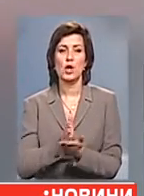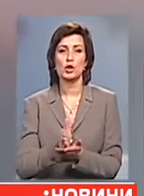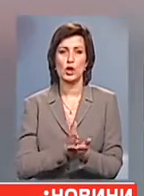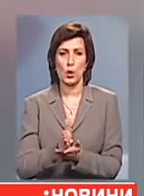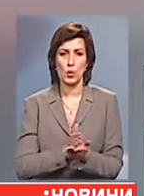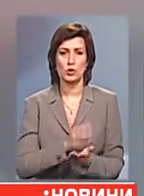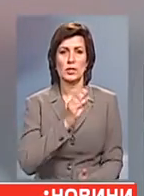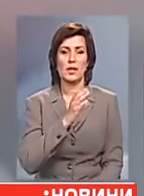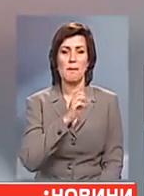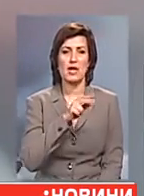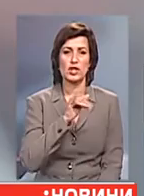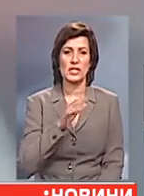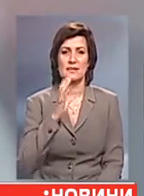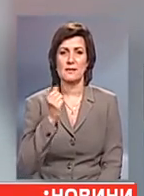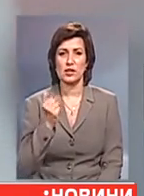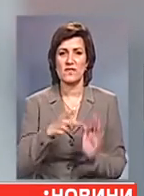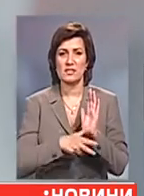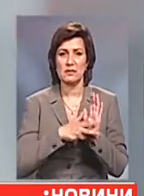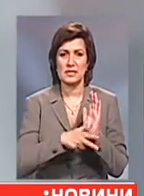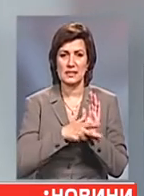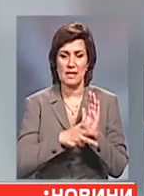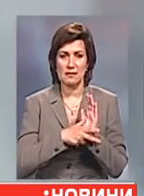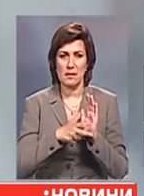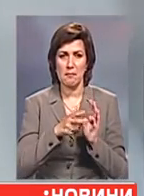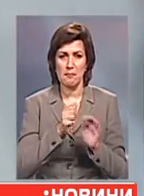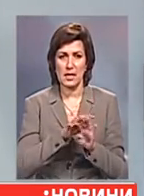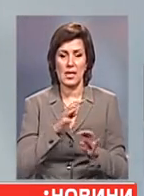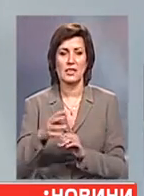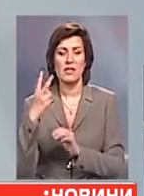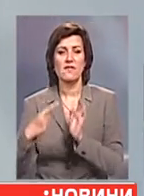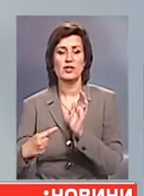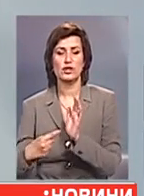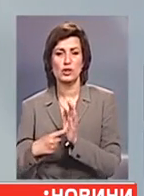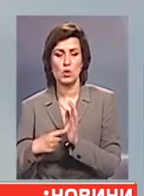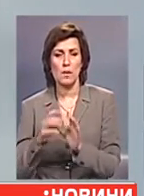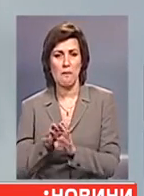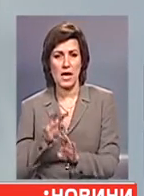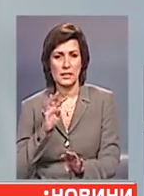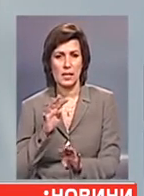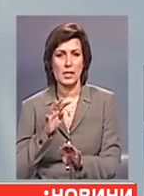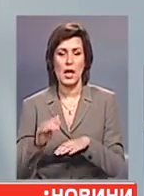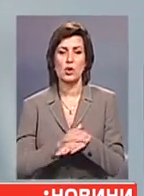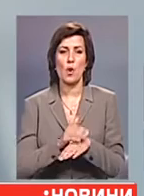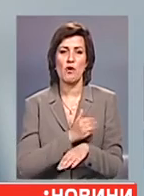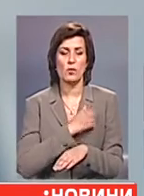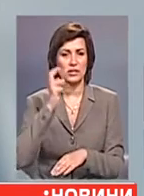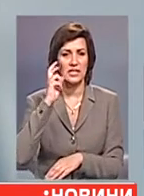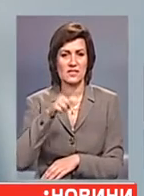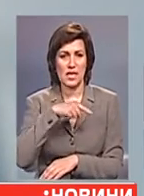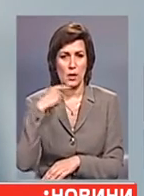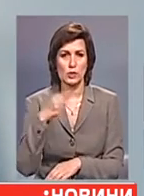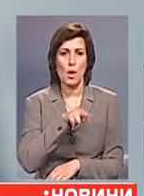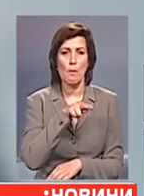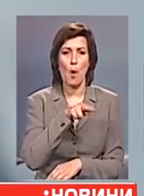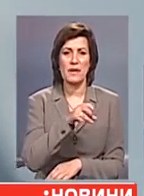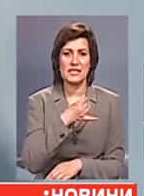Машонкин Саша, 80-я бригада. Цириленко Юрий, это 25-й батальон добровольческий «Киевская Русь».